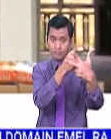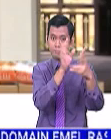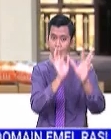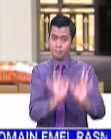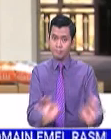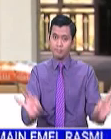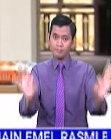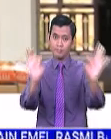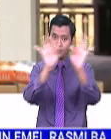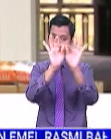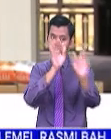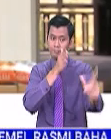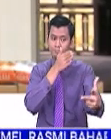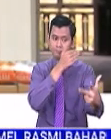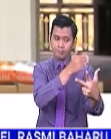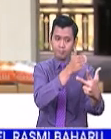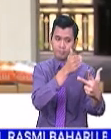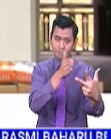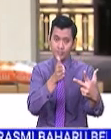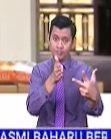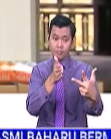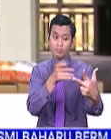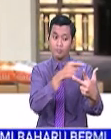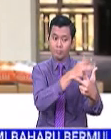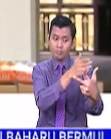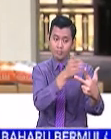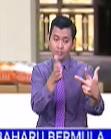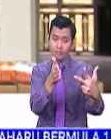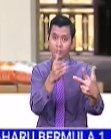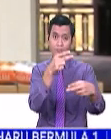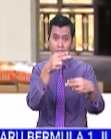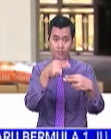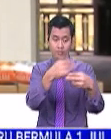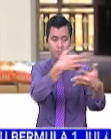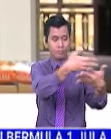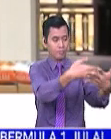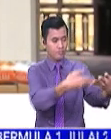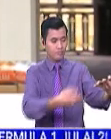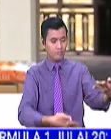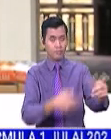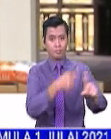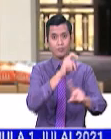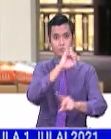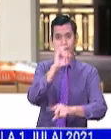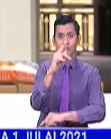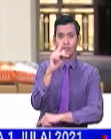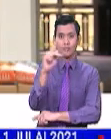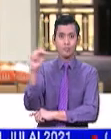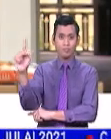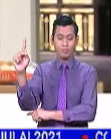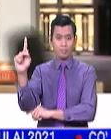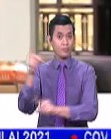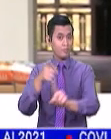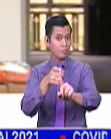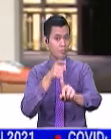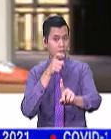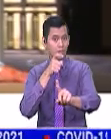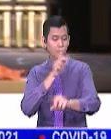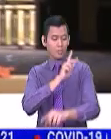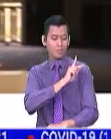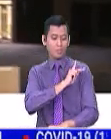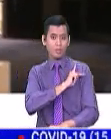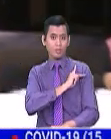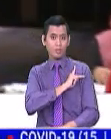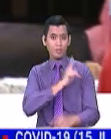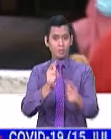dulu gimana Senada senarai nama tersebut kami perolehi daripada jacket ataupun ketua kau masing-masing beliau menyatakan